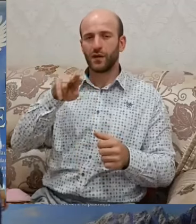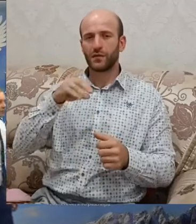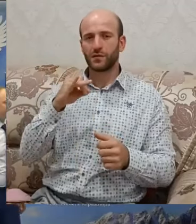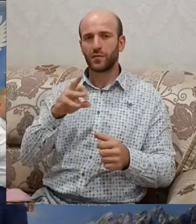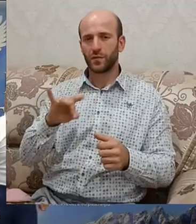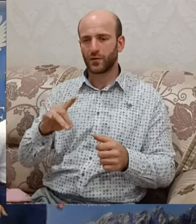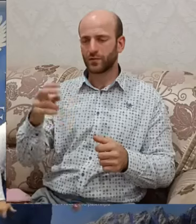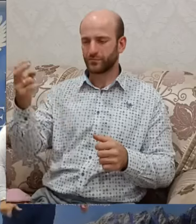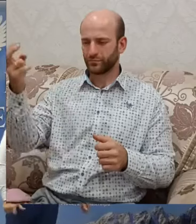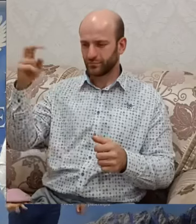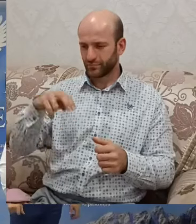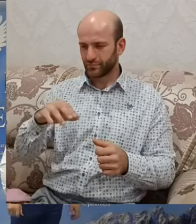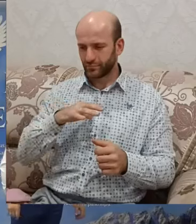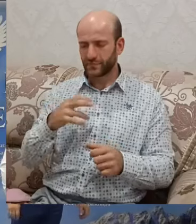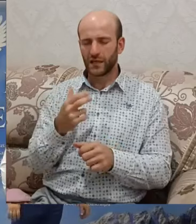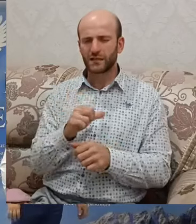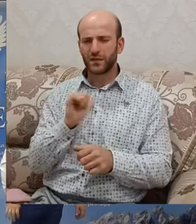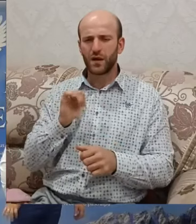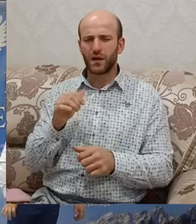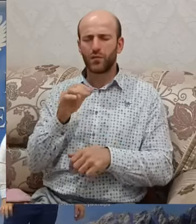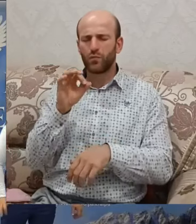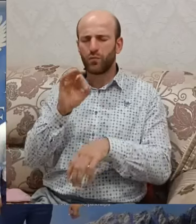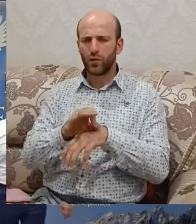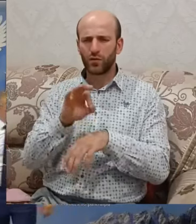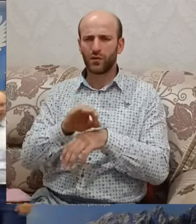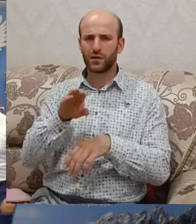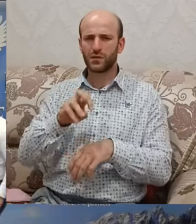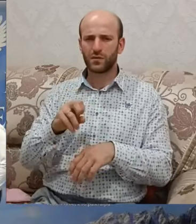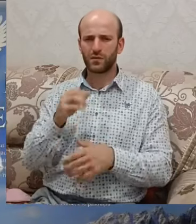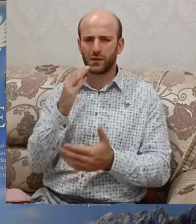paukojimai. Самая больная тема есть пожертвование.